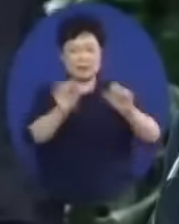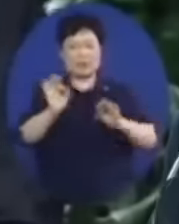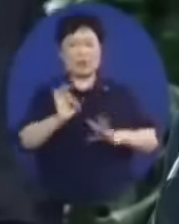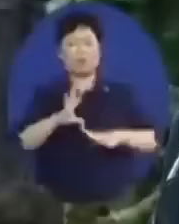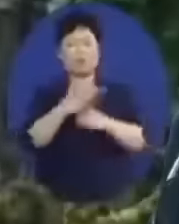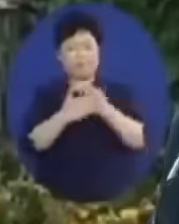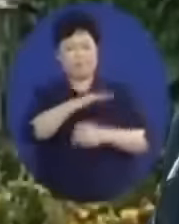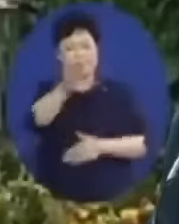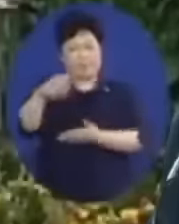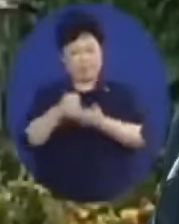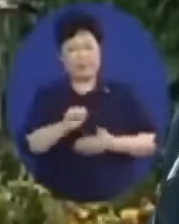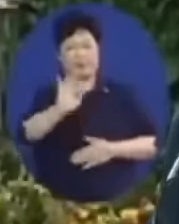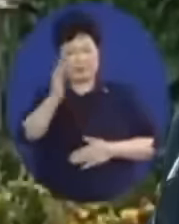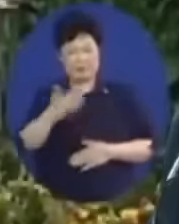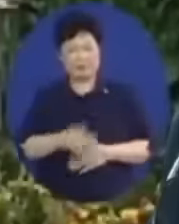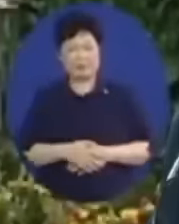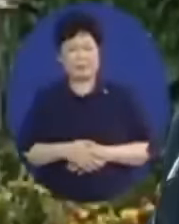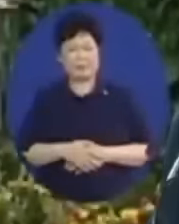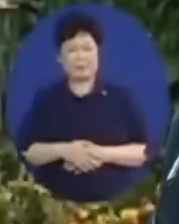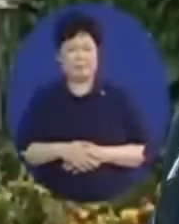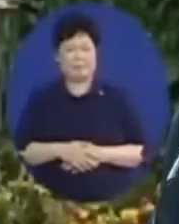은총을 우리가 받게 된 것입니다.